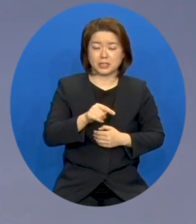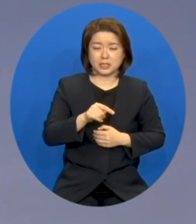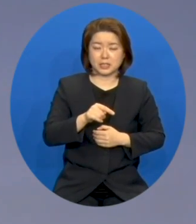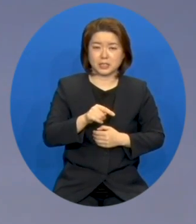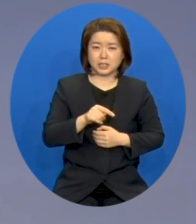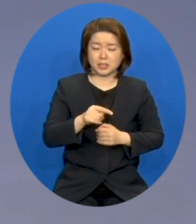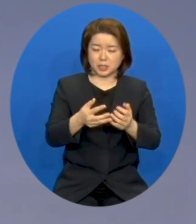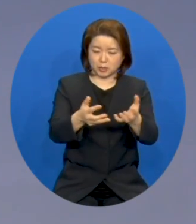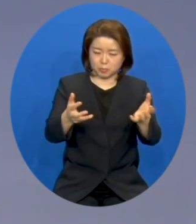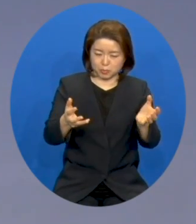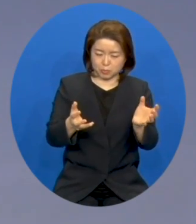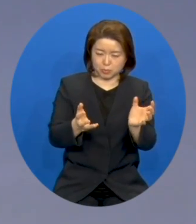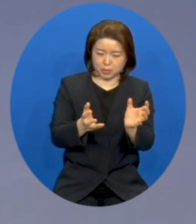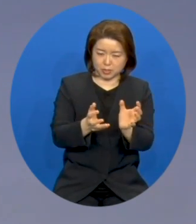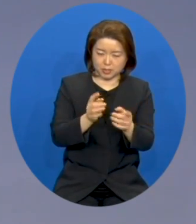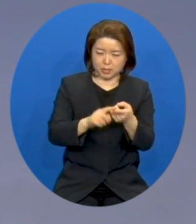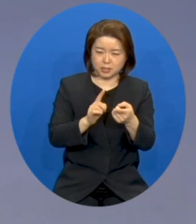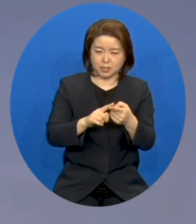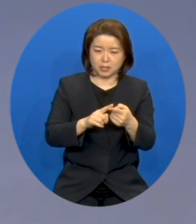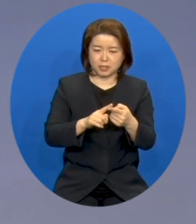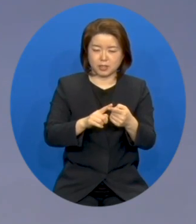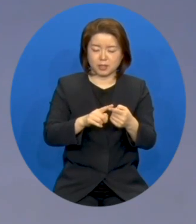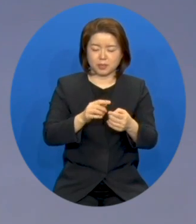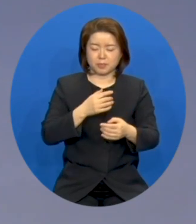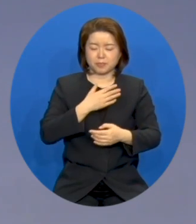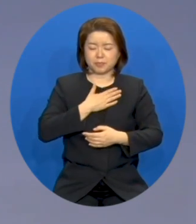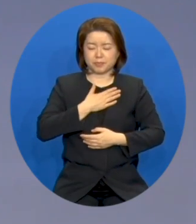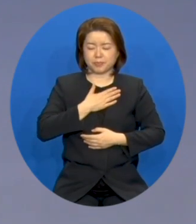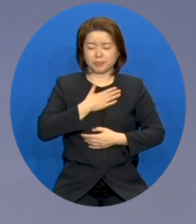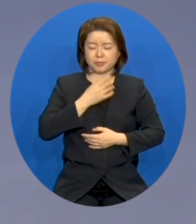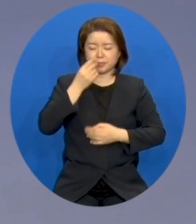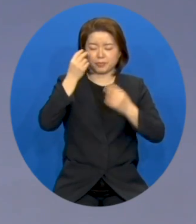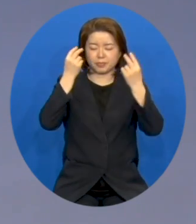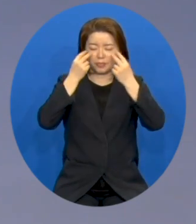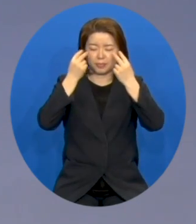가서는 딱 목이 막히더라고.